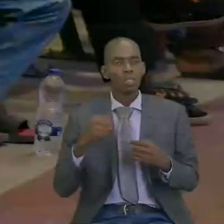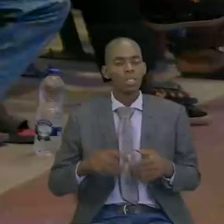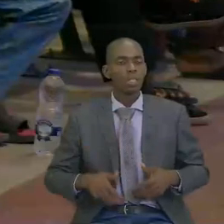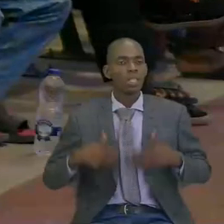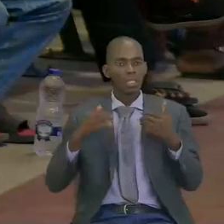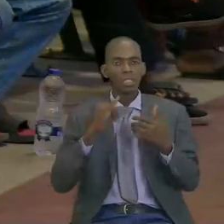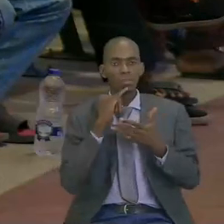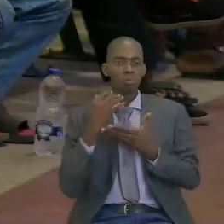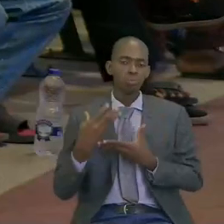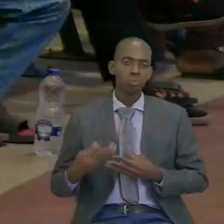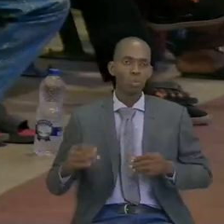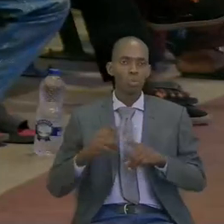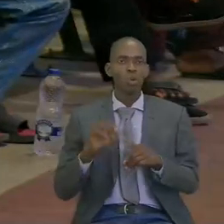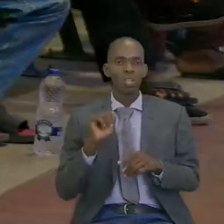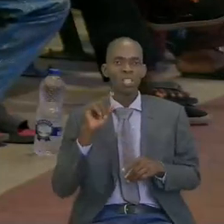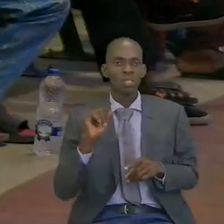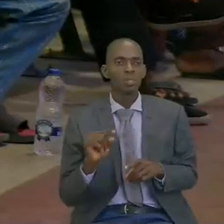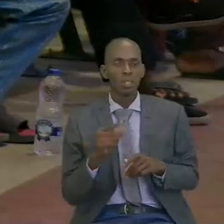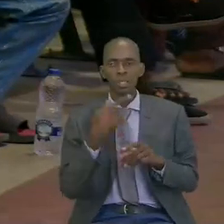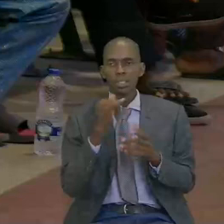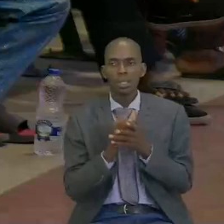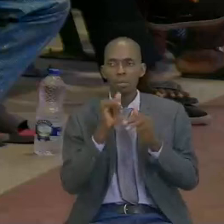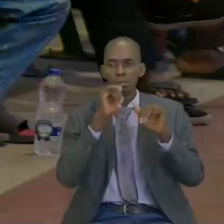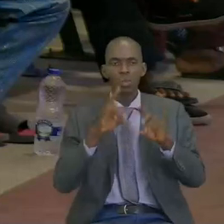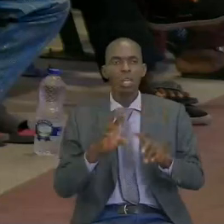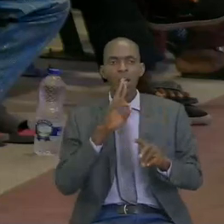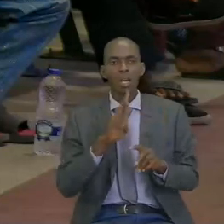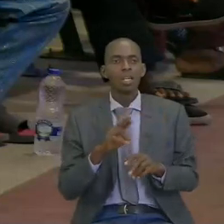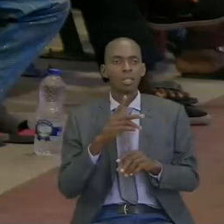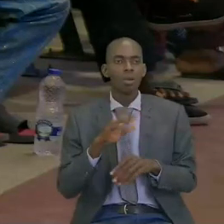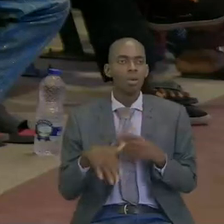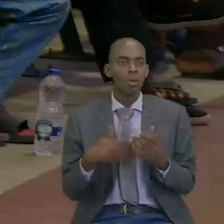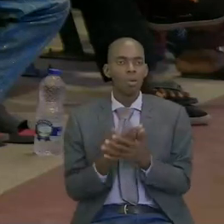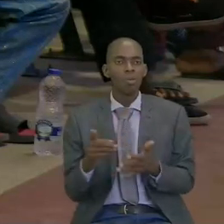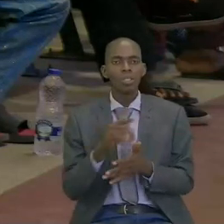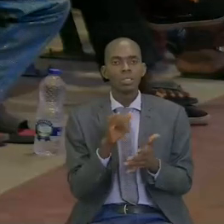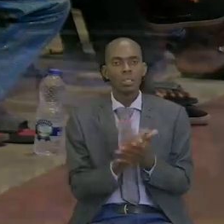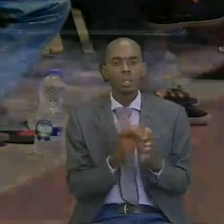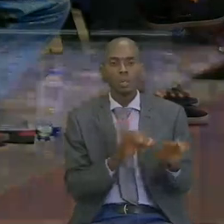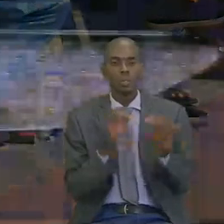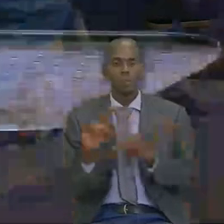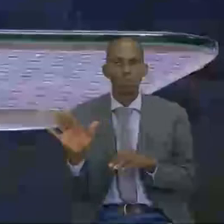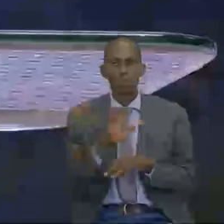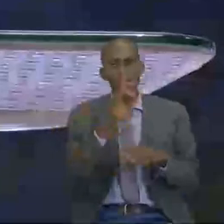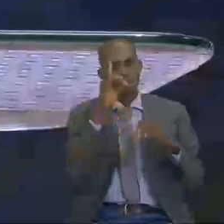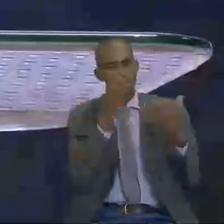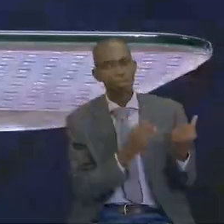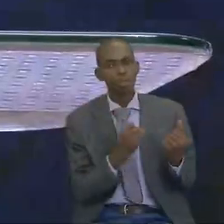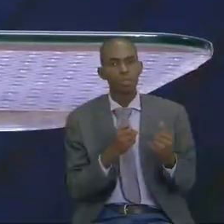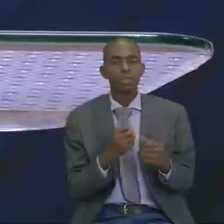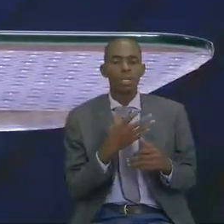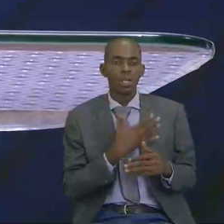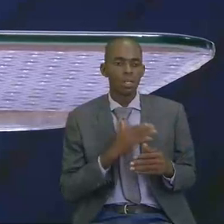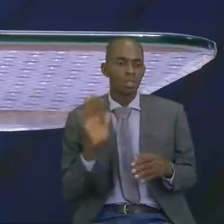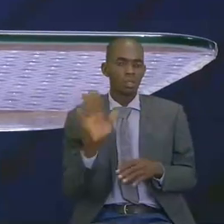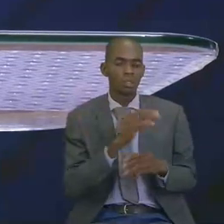prompte à s'enflammer. Heureux tous ceux qui se confient en lui, ceux qui mettent leur foi,